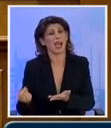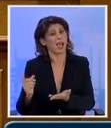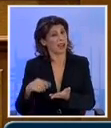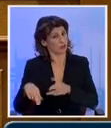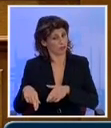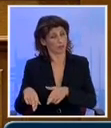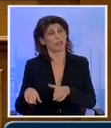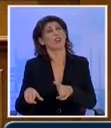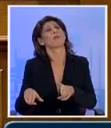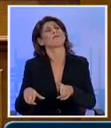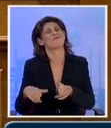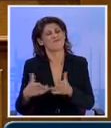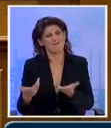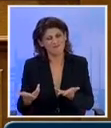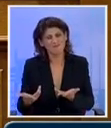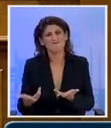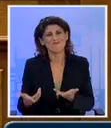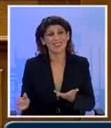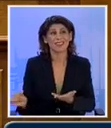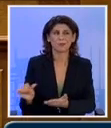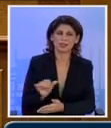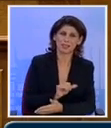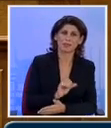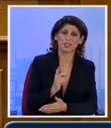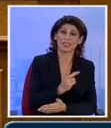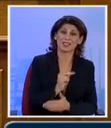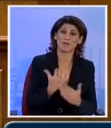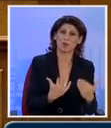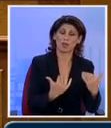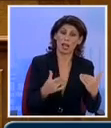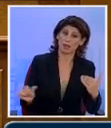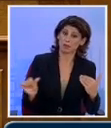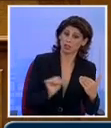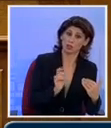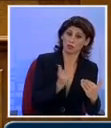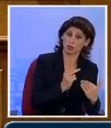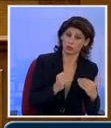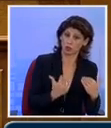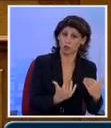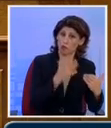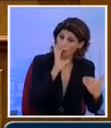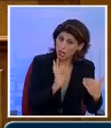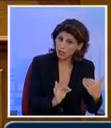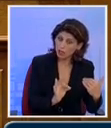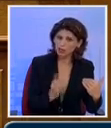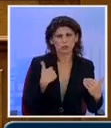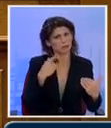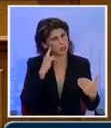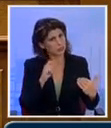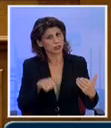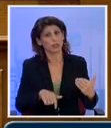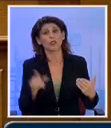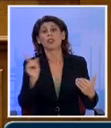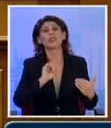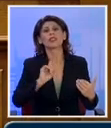βγήκαν οι δρόμοι, τα πεζοδρόμια και επιστρέψατε στη Βουλή. Και αν η επιστροφή σας είναι ειλικρινής, τότε να ξέρετε ότι εδώ δεν